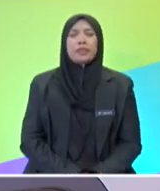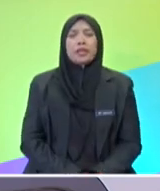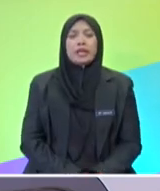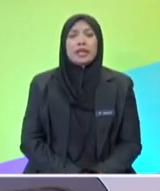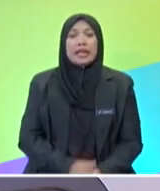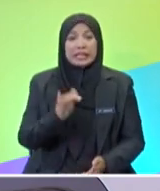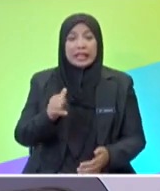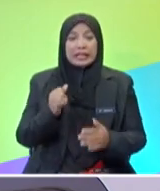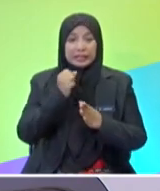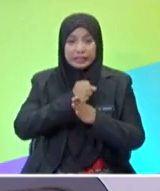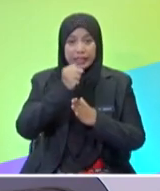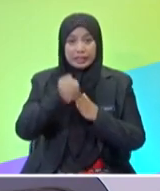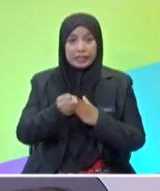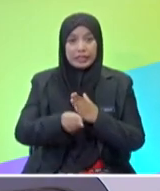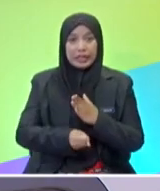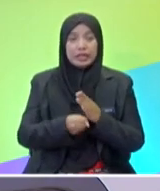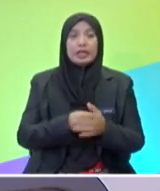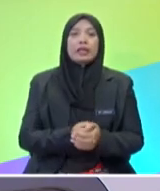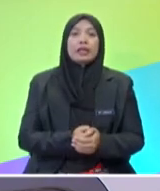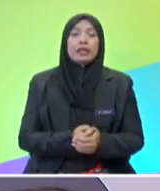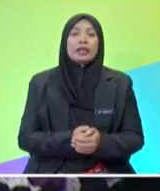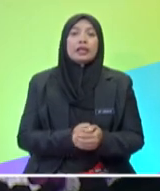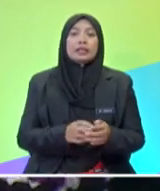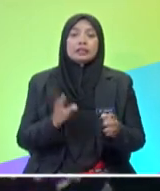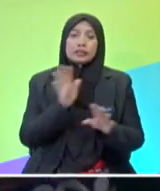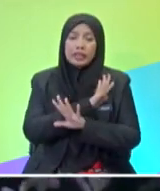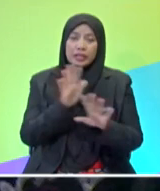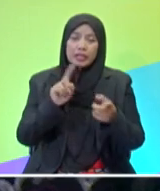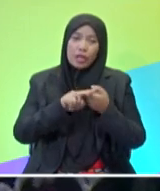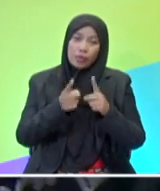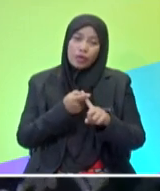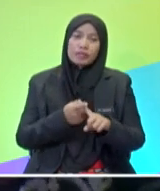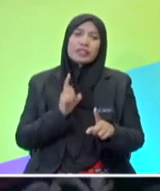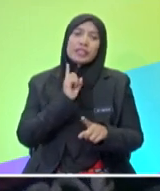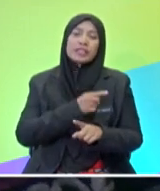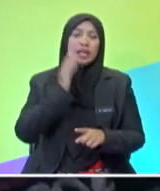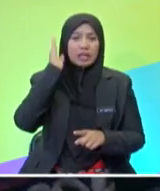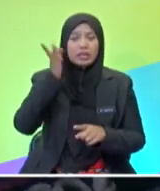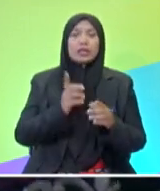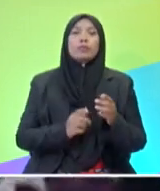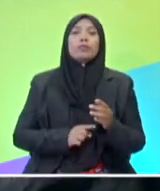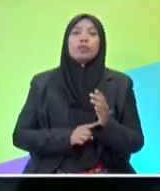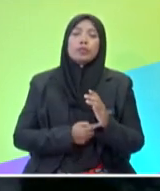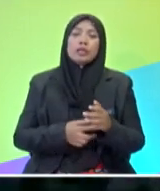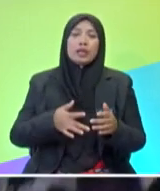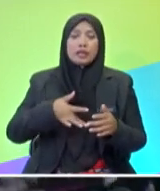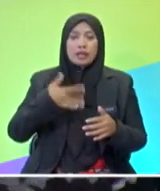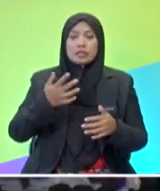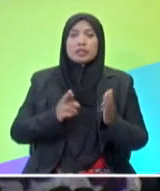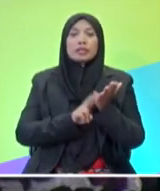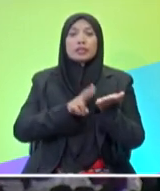yang terakhir, bila kawan-kawan tak nak berkawan dengan kita, kita pun akan mulalah berasa rendah